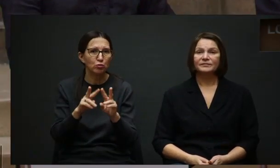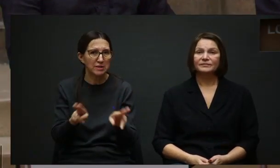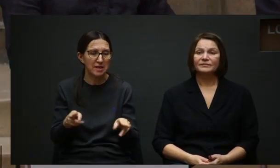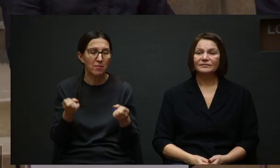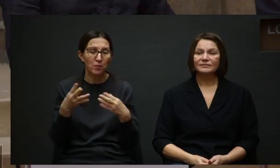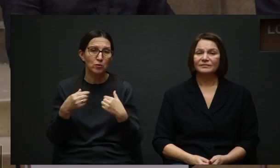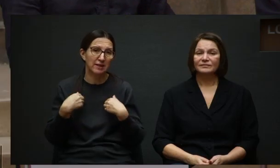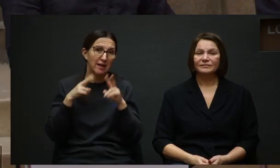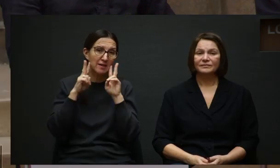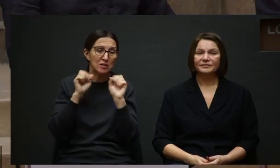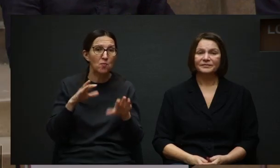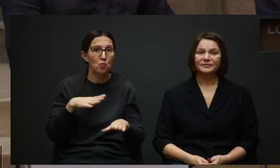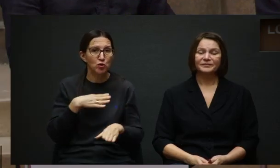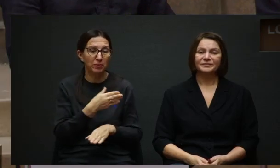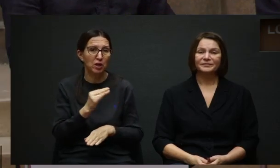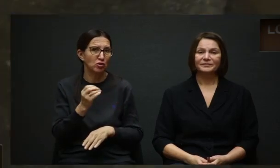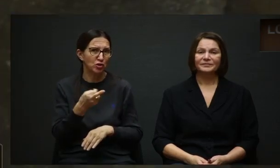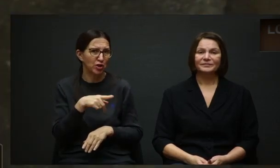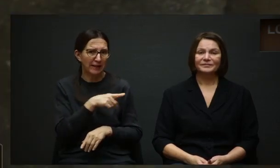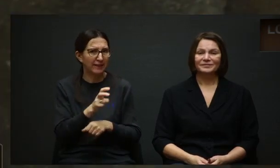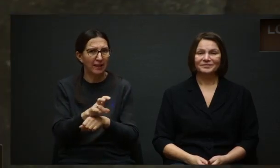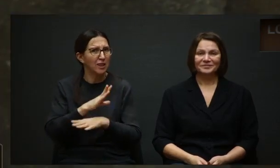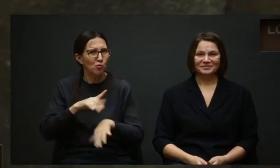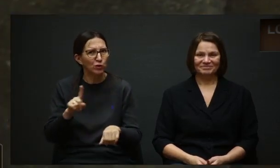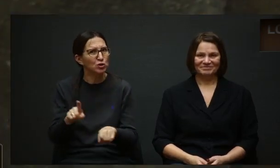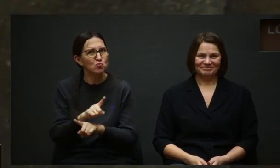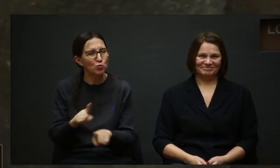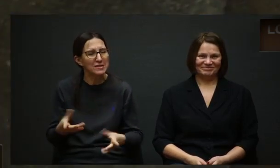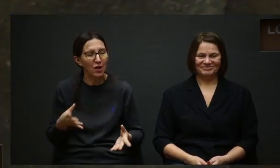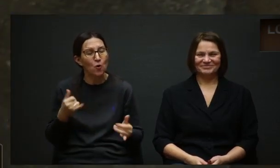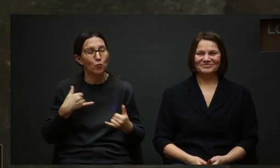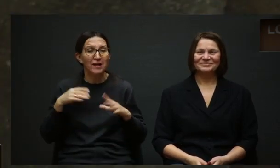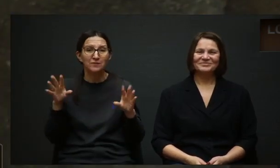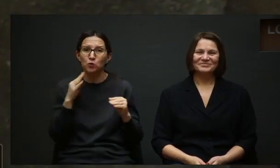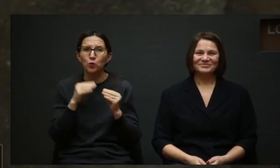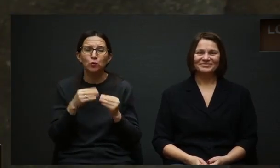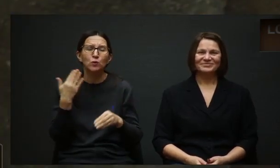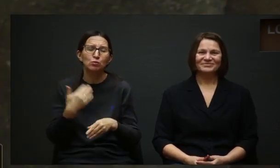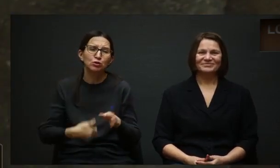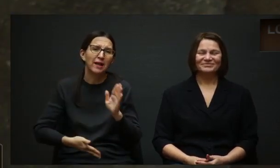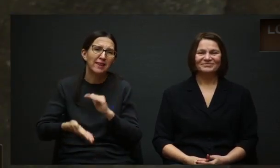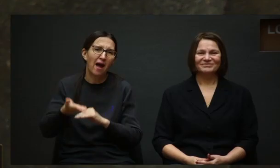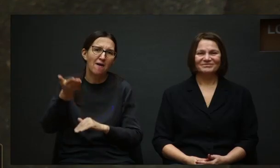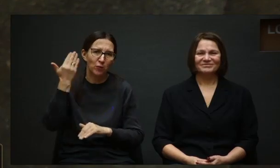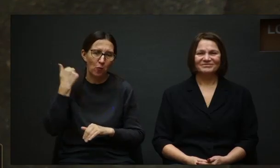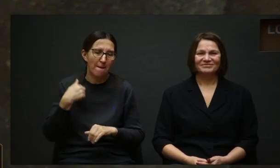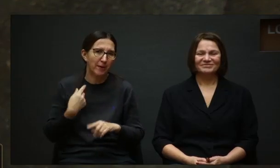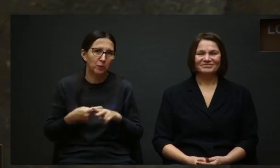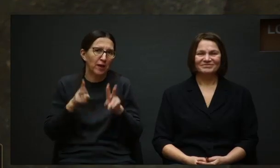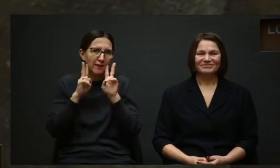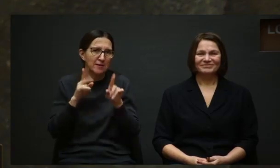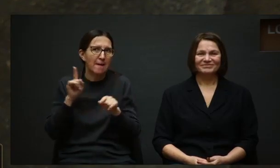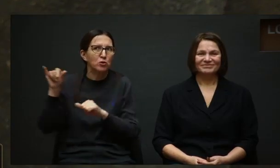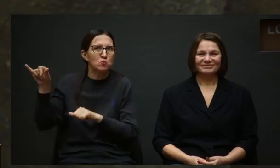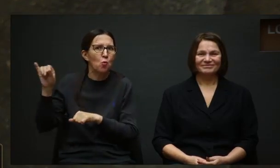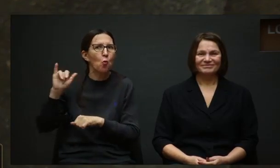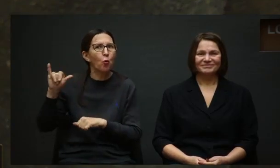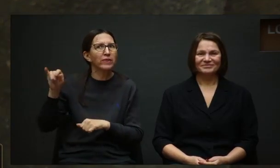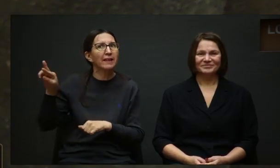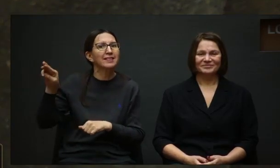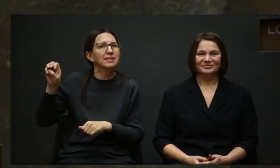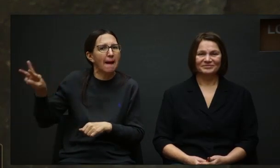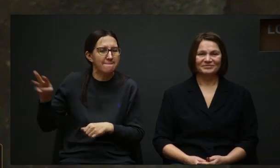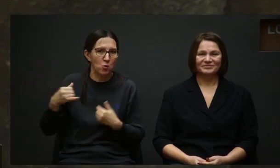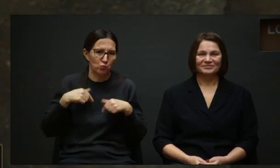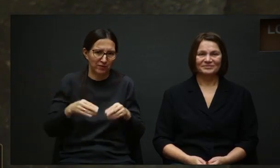я не знаю, видимо, Жень, ты не ходишь в музей, просто хожу. Все то же самое уже давно, поэтому я даже не понимаю, что у них там здесь то же